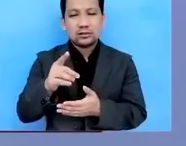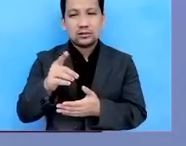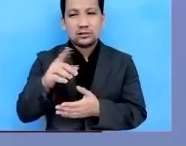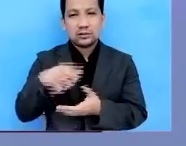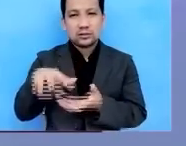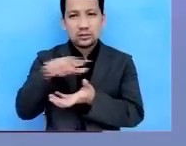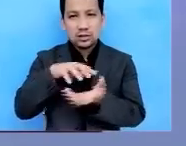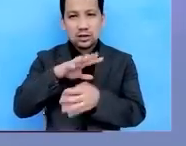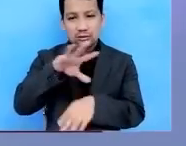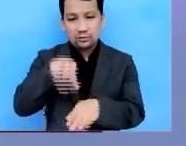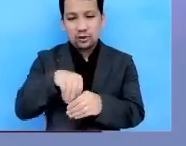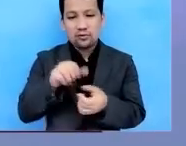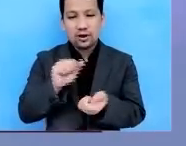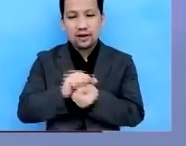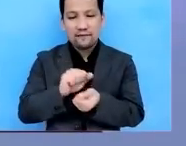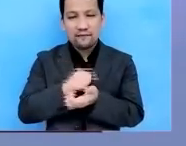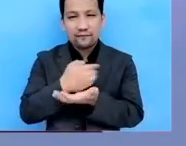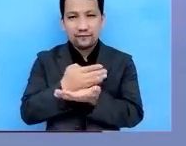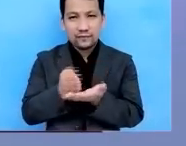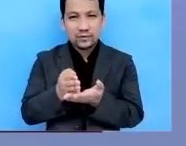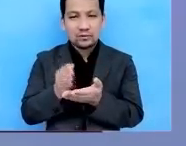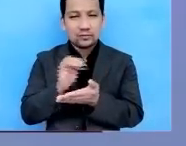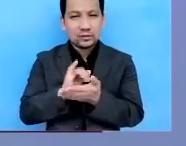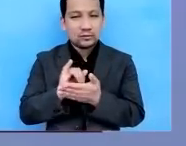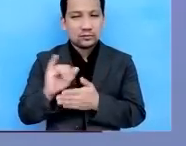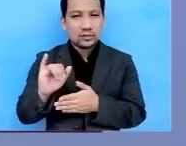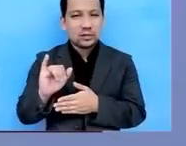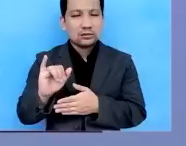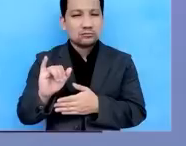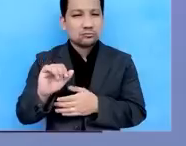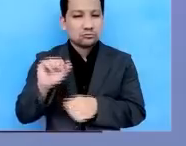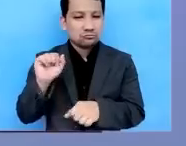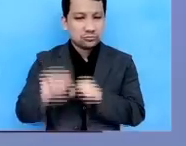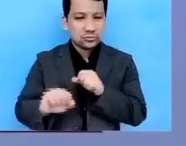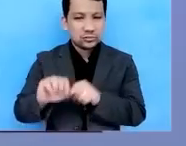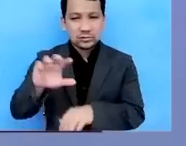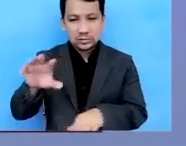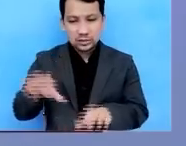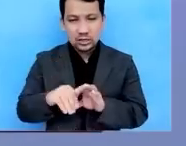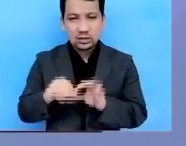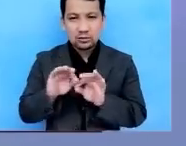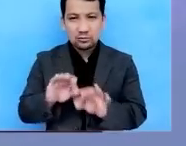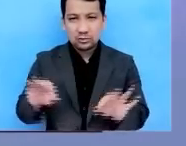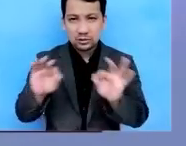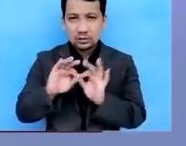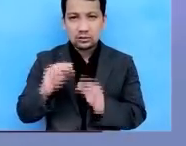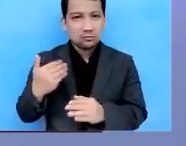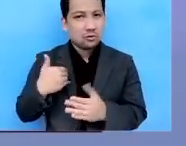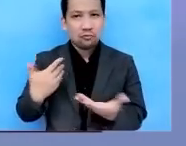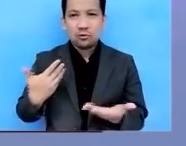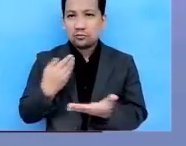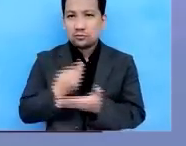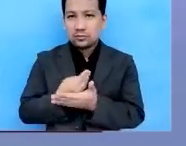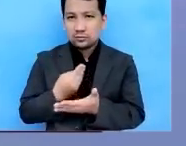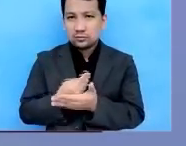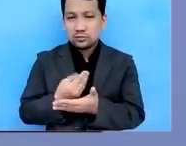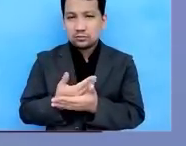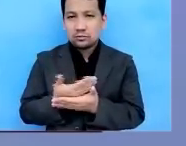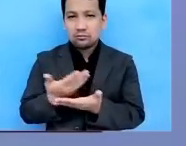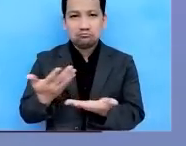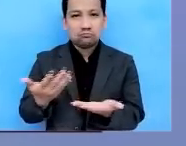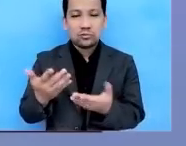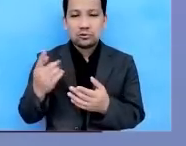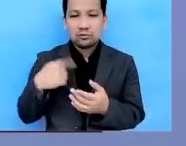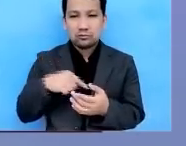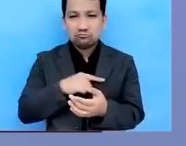budget from the industry. So yun, we might not have the money. Si SRA po might not have the money for